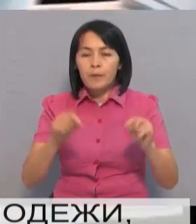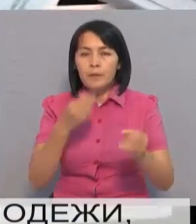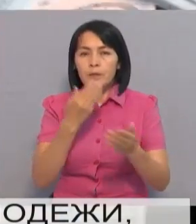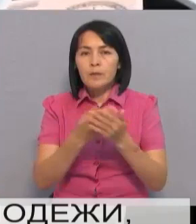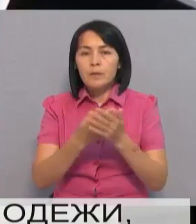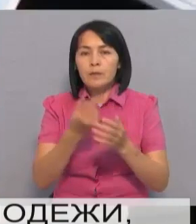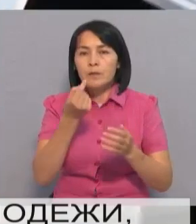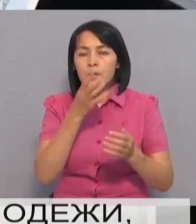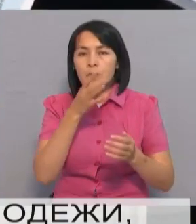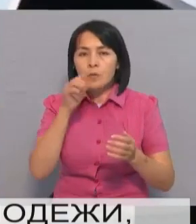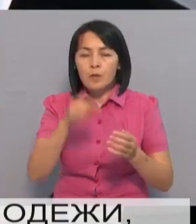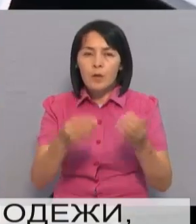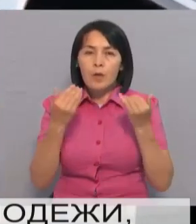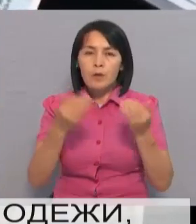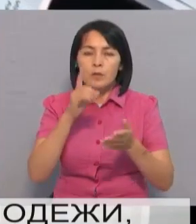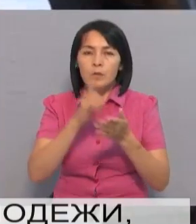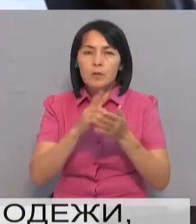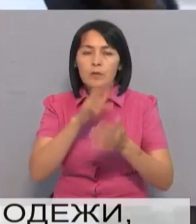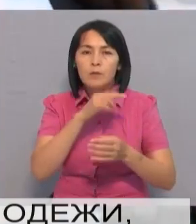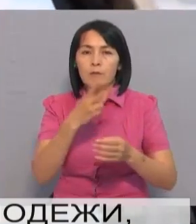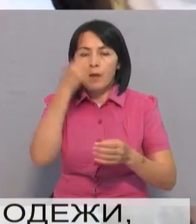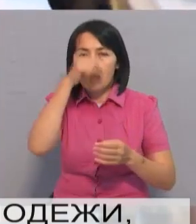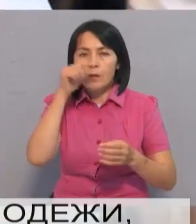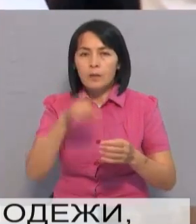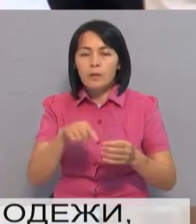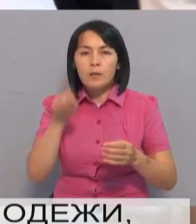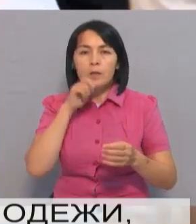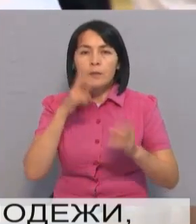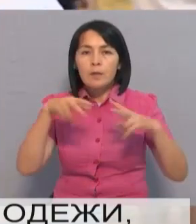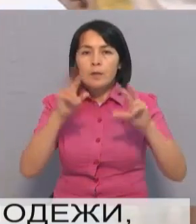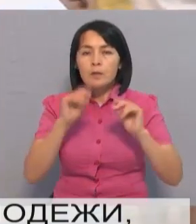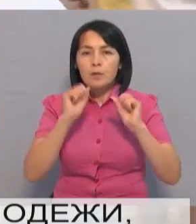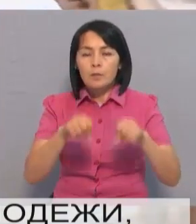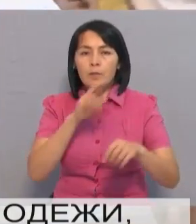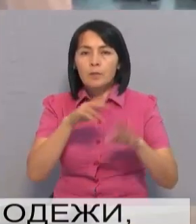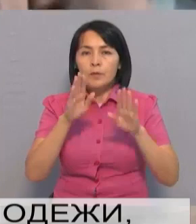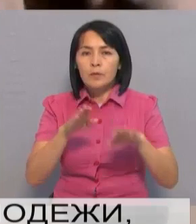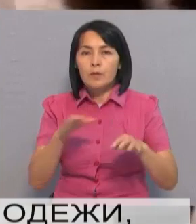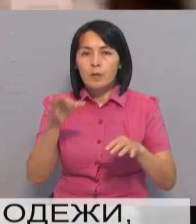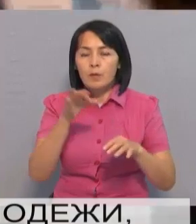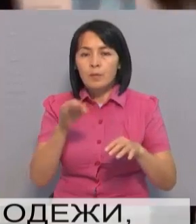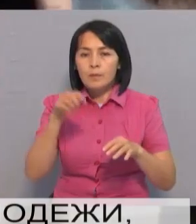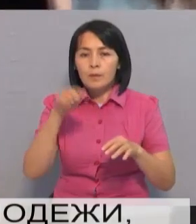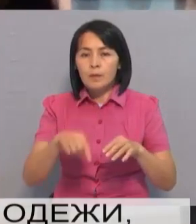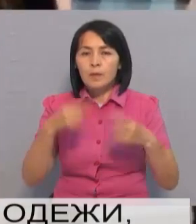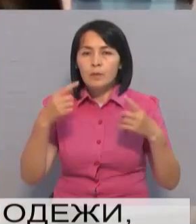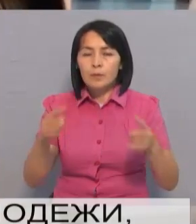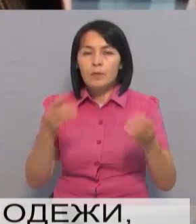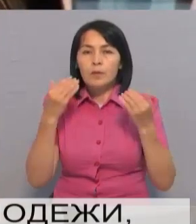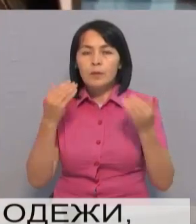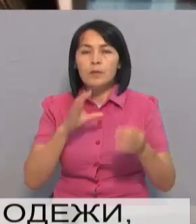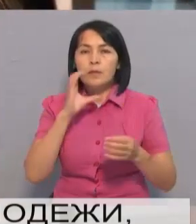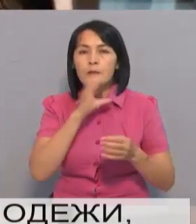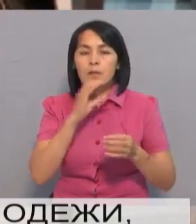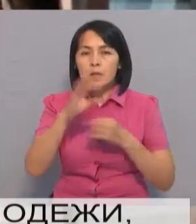требований сократили срок отработки и обязались работать 2 года. Также молодые специалисты могут работать не только в регионе обучения, но и в 11 регионах